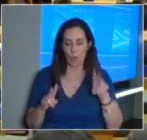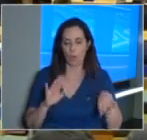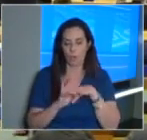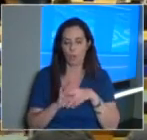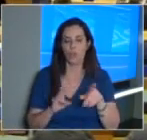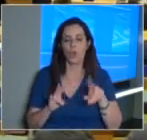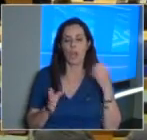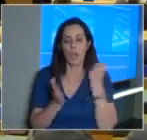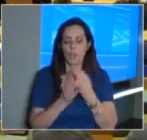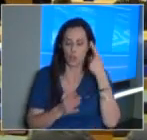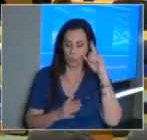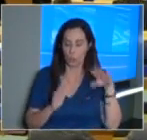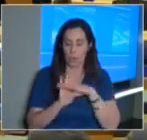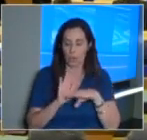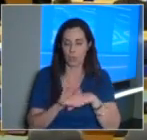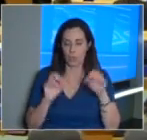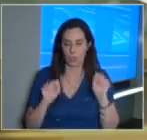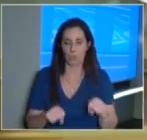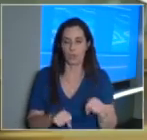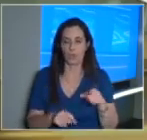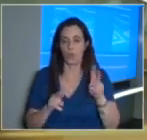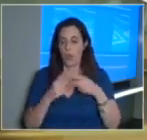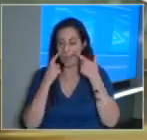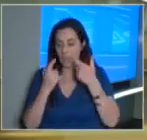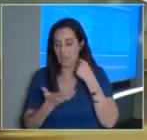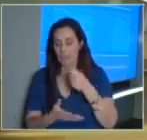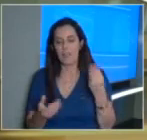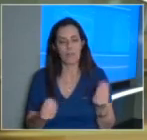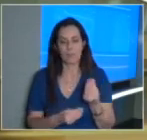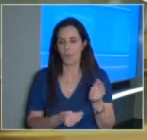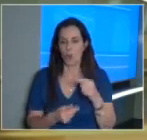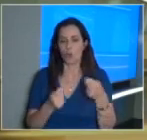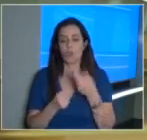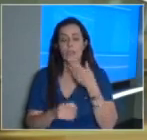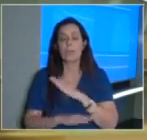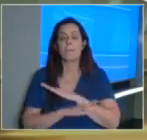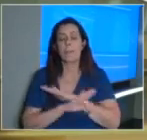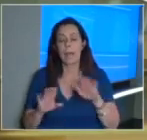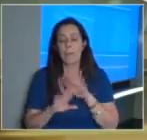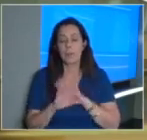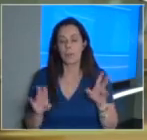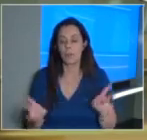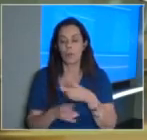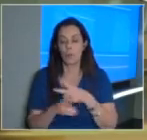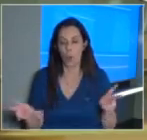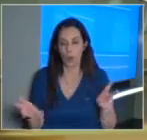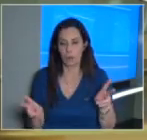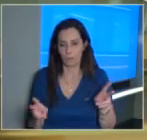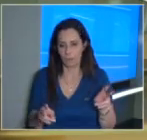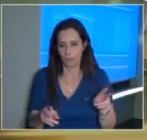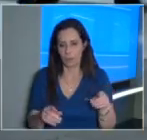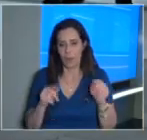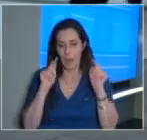רק לאשר יוזמות חקיקה של הנציבות, הוא יכול לפקח על תקציב, ואלה דברים שלא נוגעים לישראל בכלל, והוא לא יכול